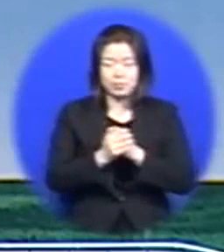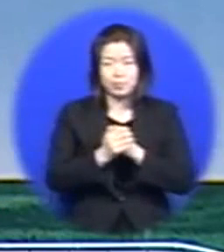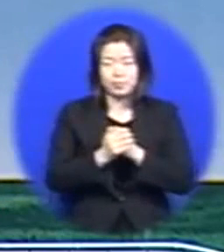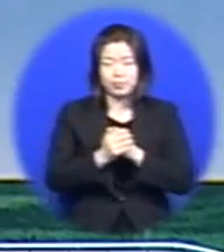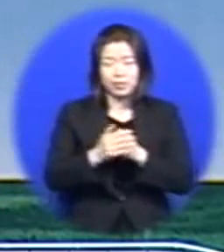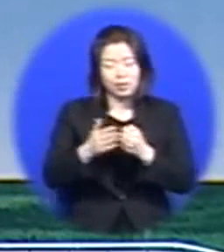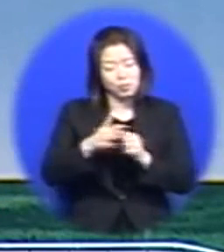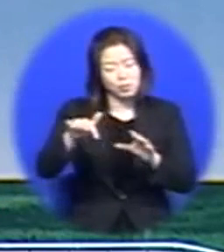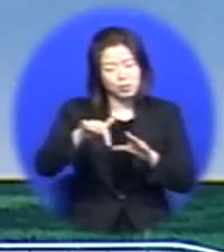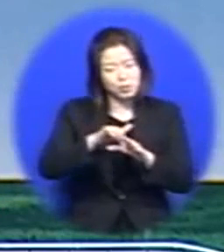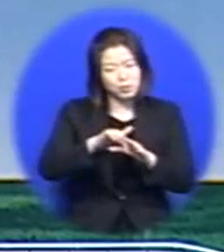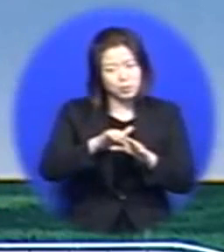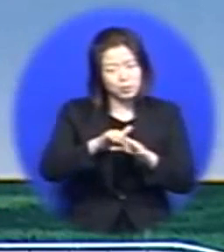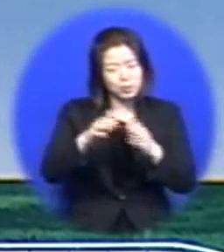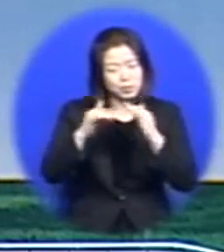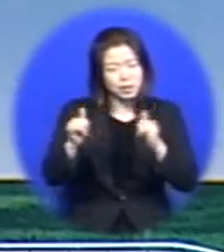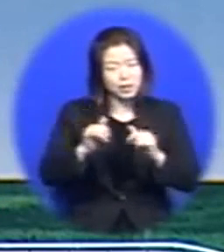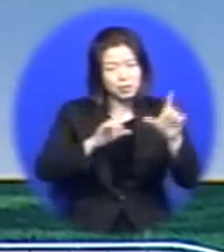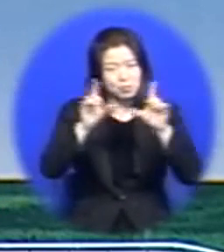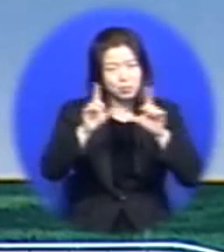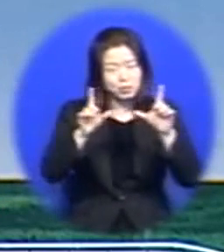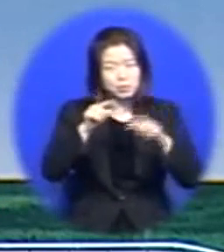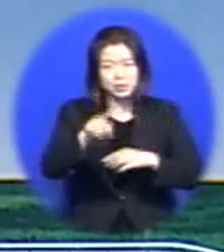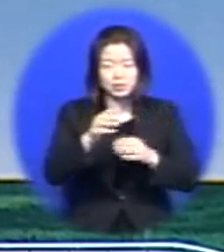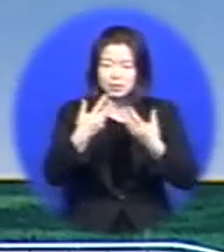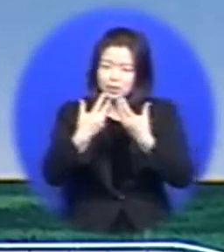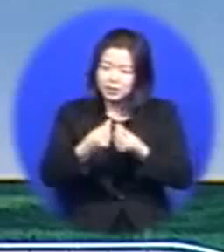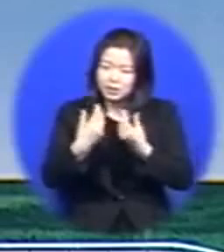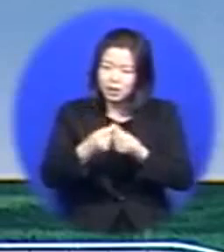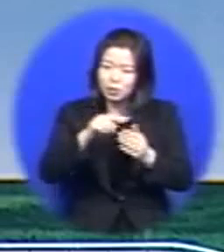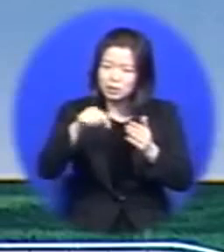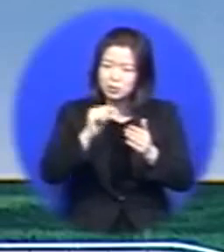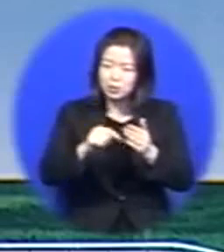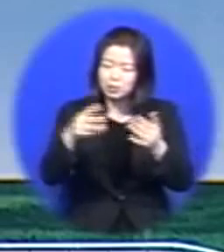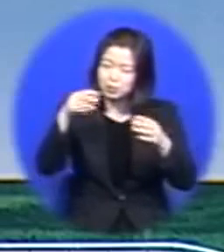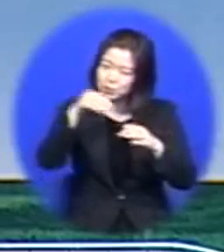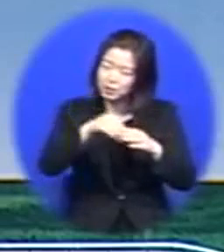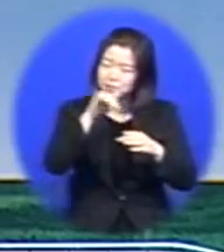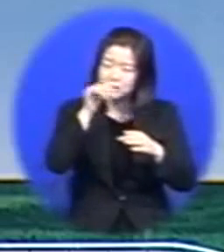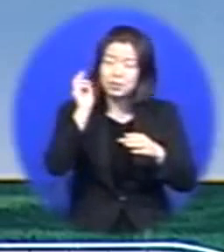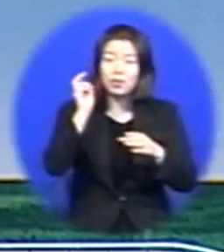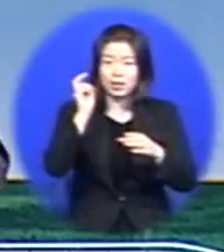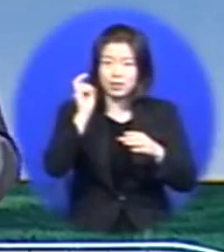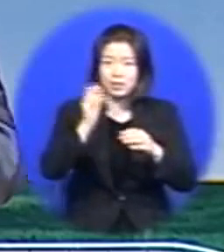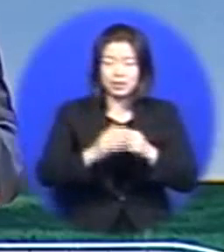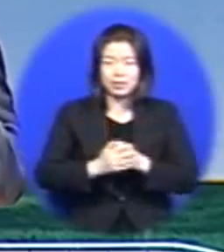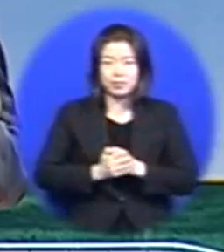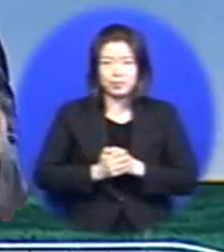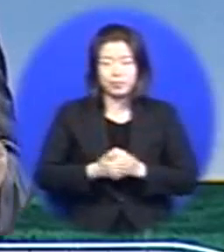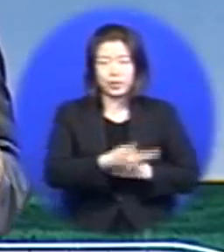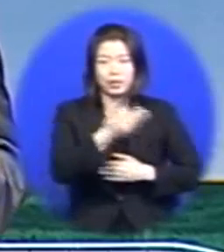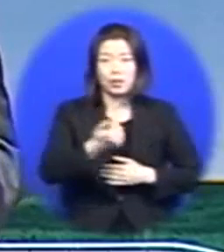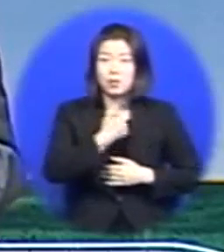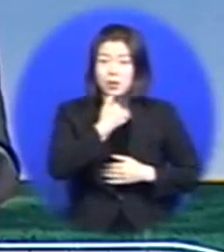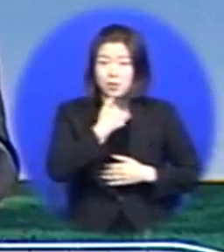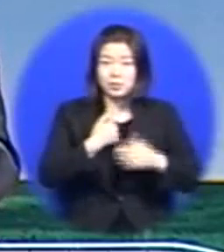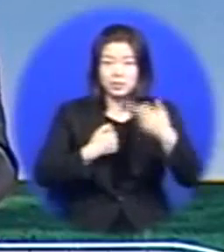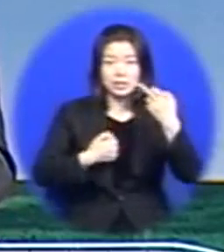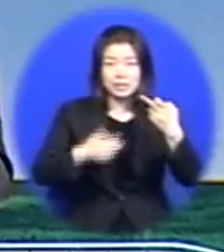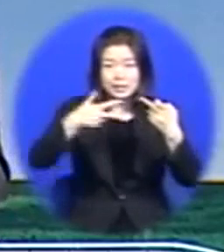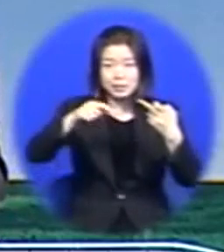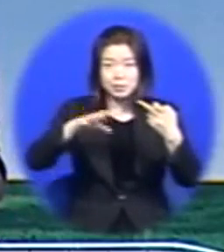그 이야기 속에도 담겨 있지 않나 하는 생각이 드는 겁니다. 여러분, 이 로마서